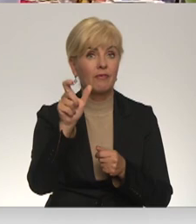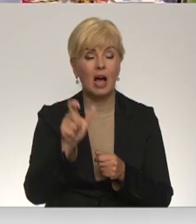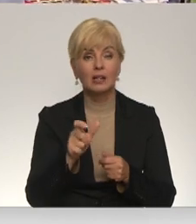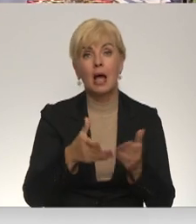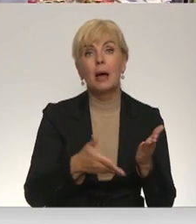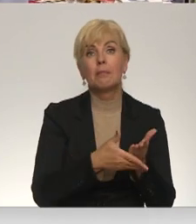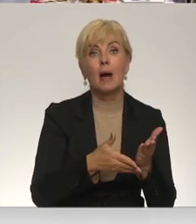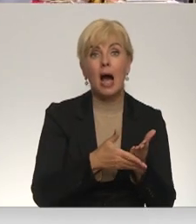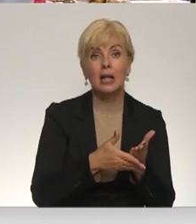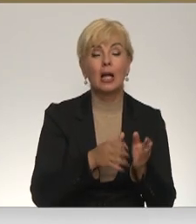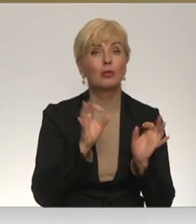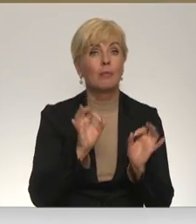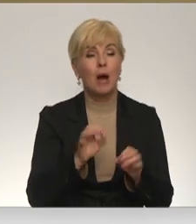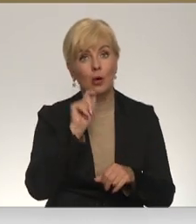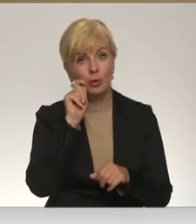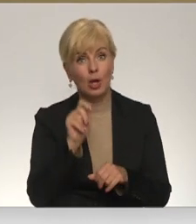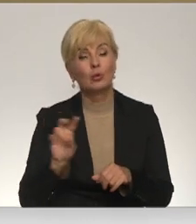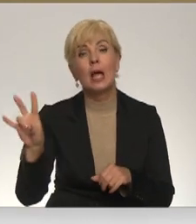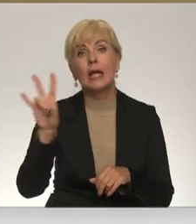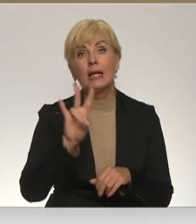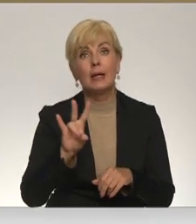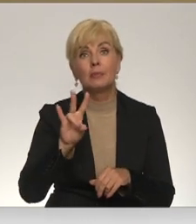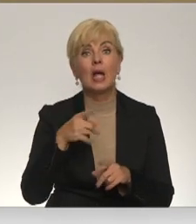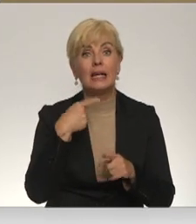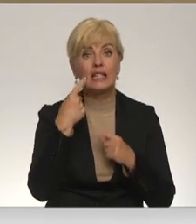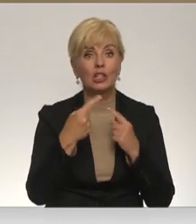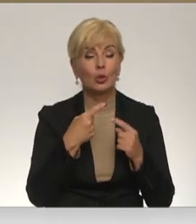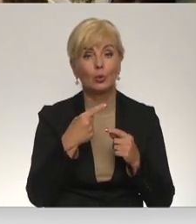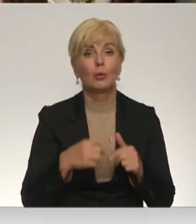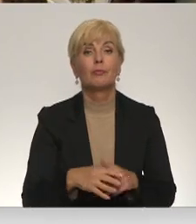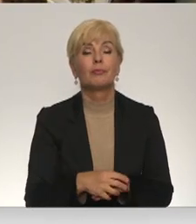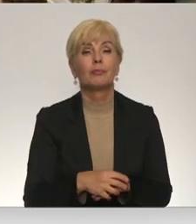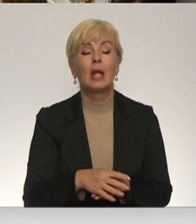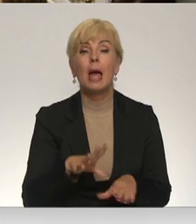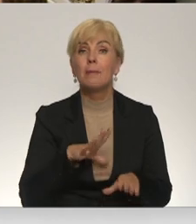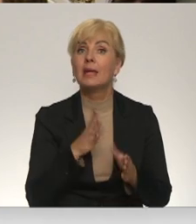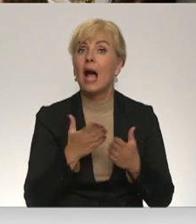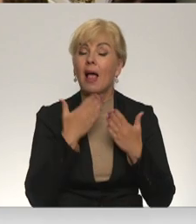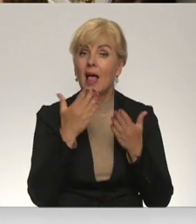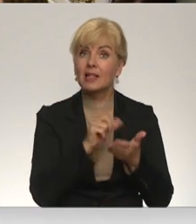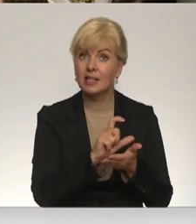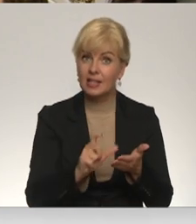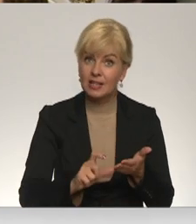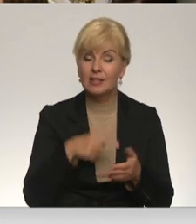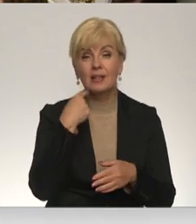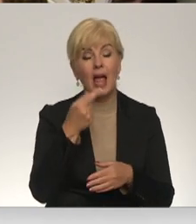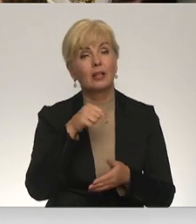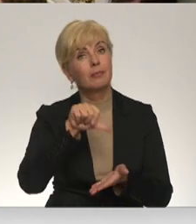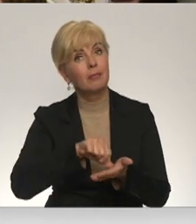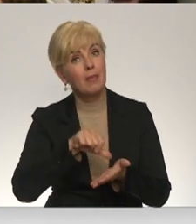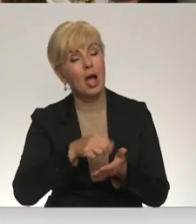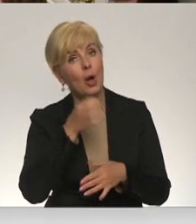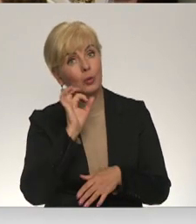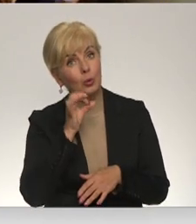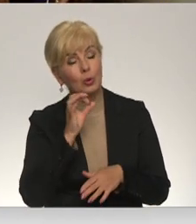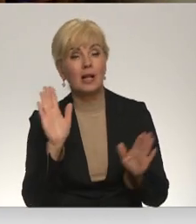piepalīdzot ar pareizu Ukraiņu himnas izrunu. Tika lasīta dzēja teiktas runas, dziedātas